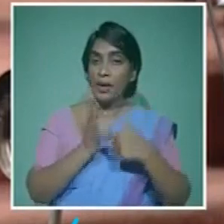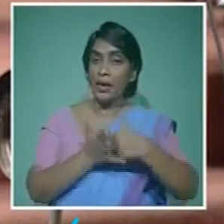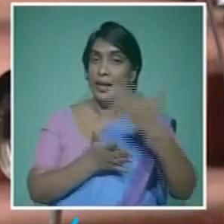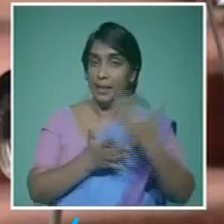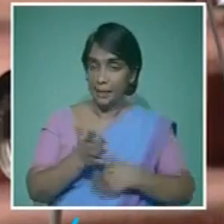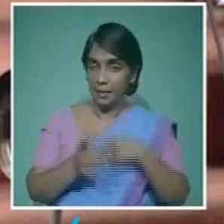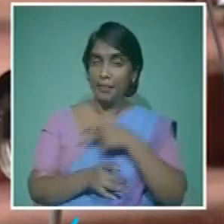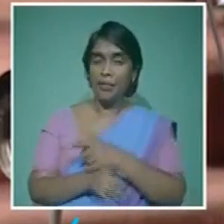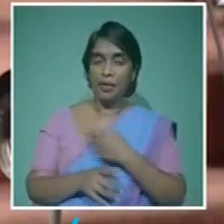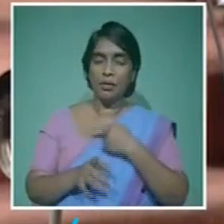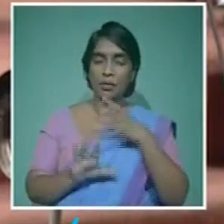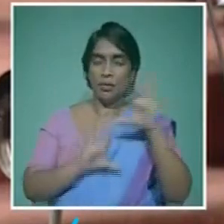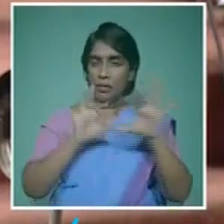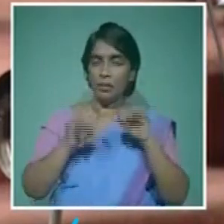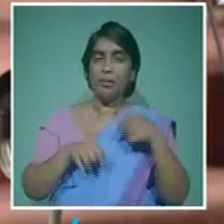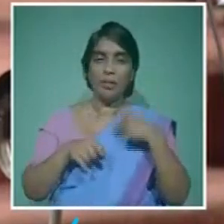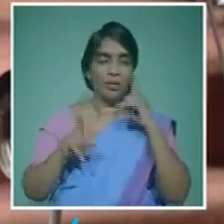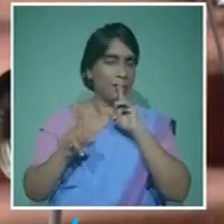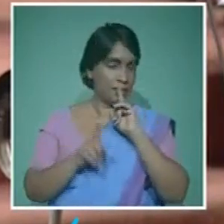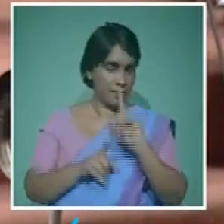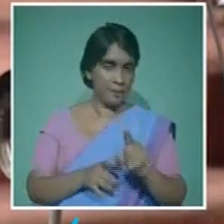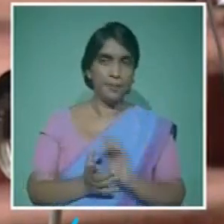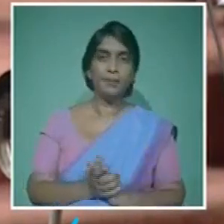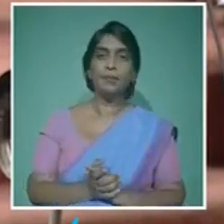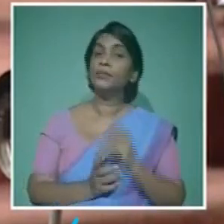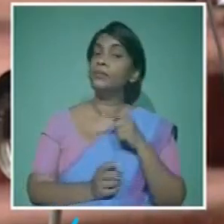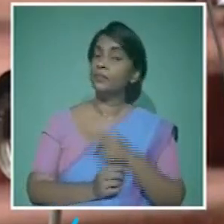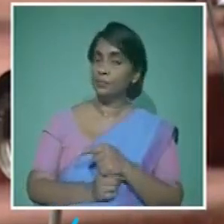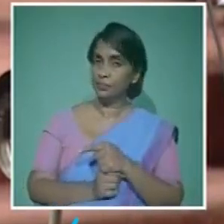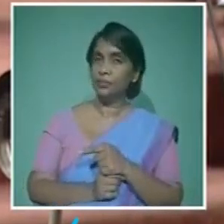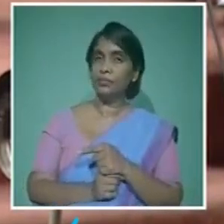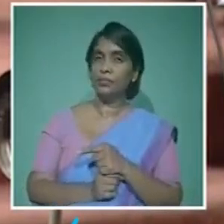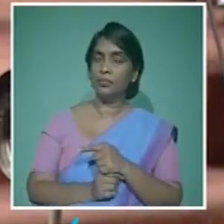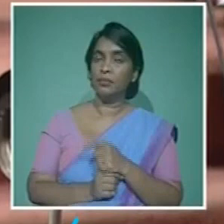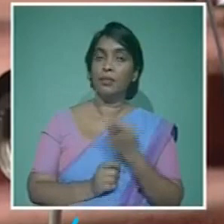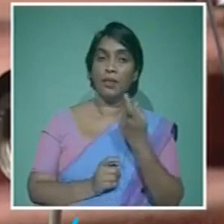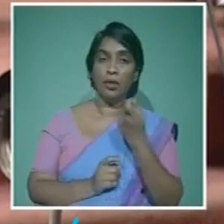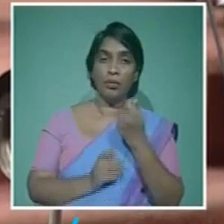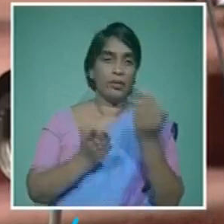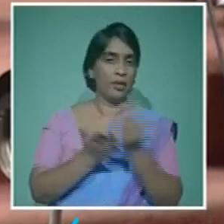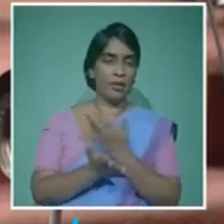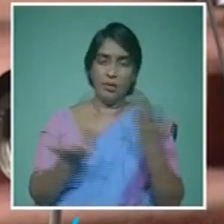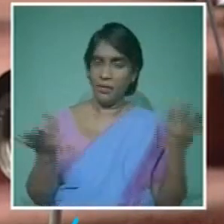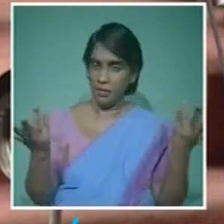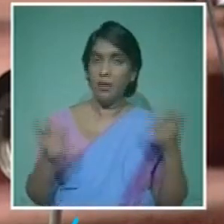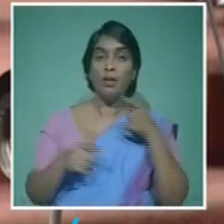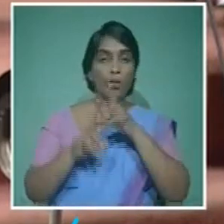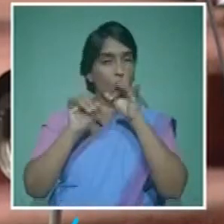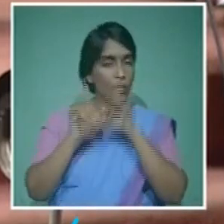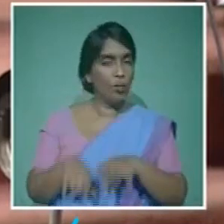எடுக்கப்பட்ட விஷயம். எடுக்கப்பட்டு அது அப்படியே கடப்பிலே போடப்பட்டது. இதுபோல கடந்த காலங்களிலே பல